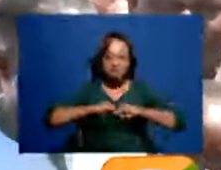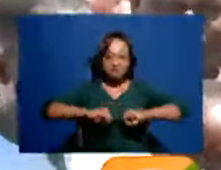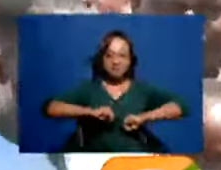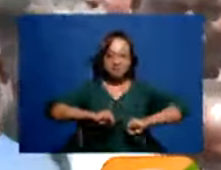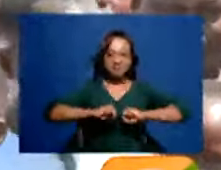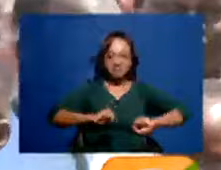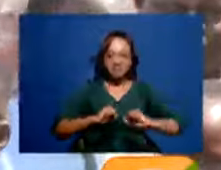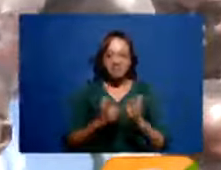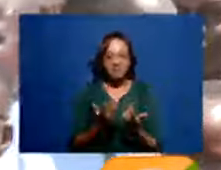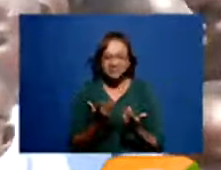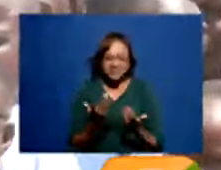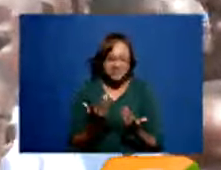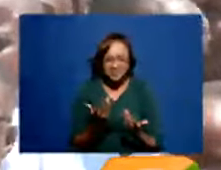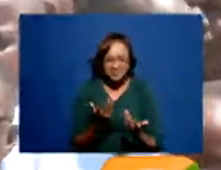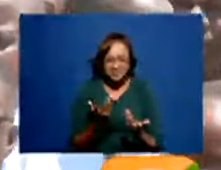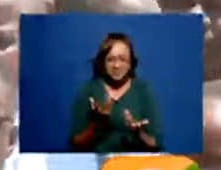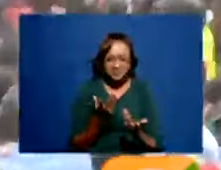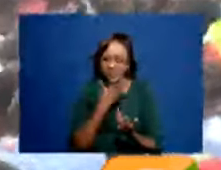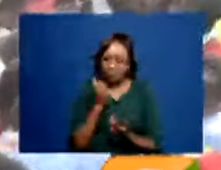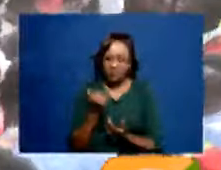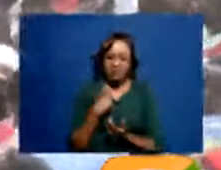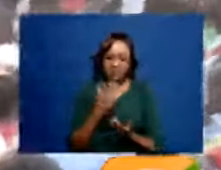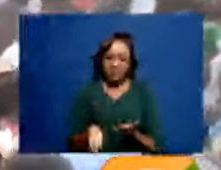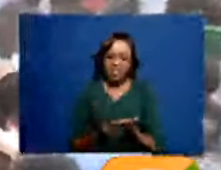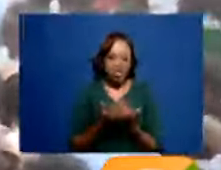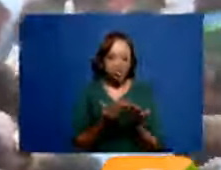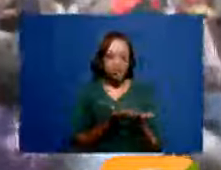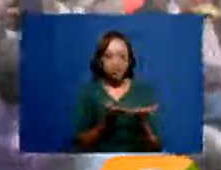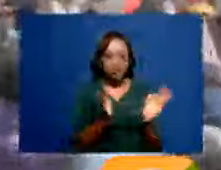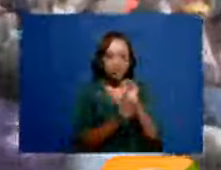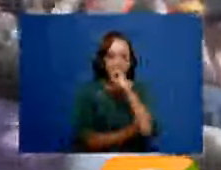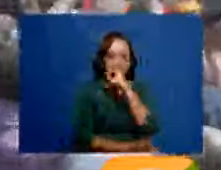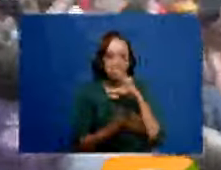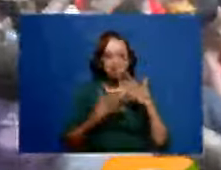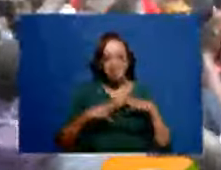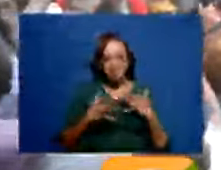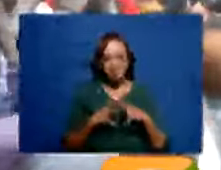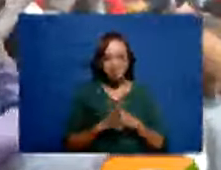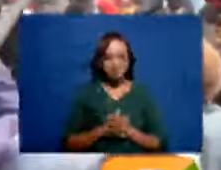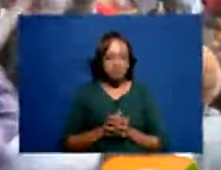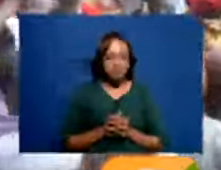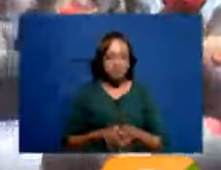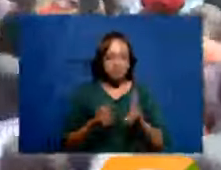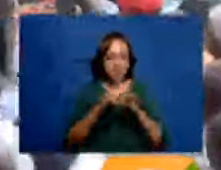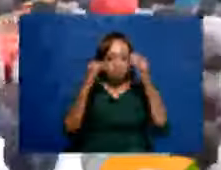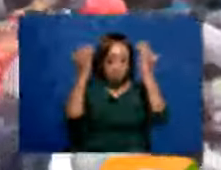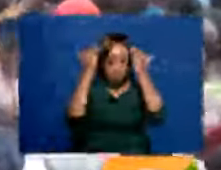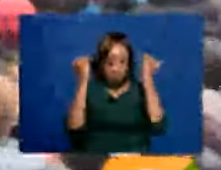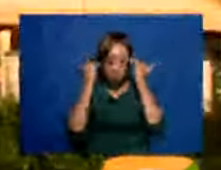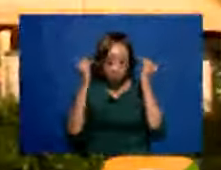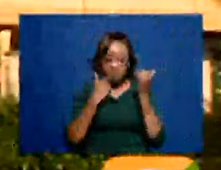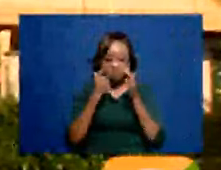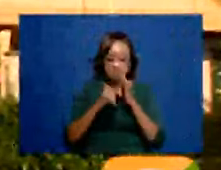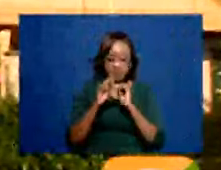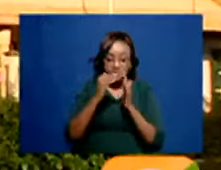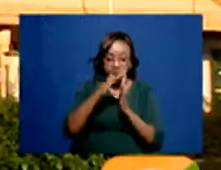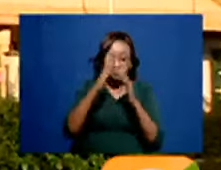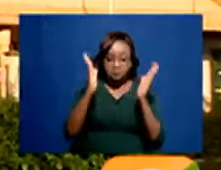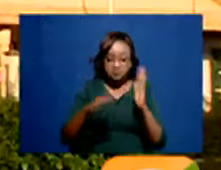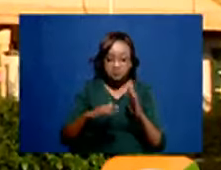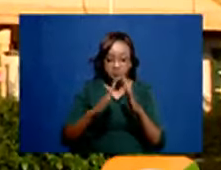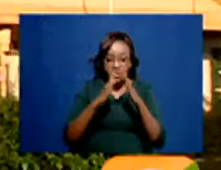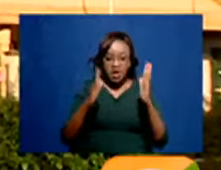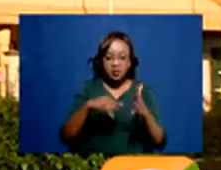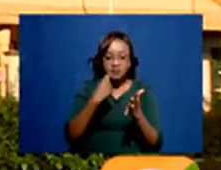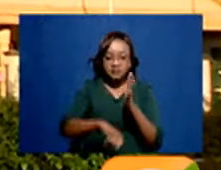jameni, si nipambane na hawa. And following the court's declaration of the housing levy as unconstitutional and having declined